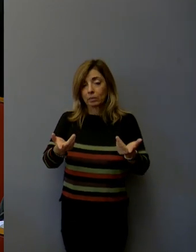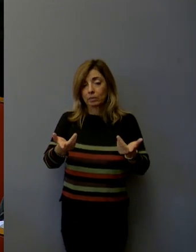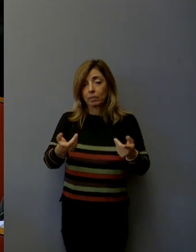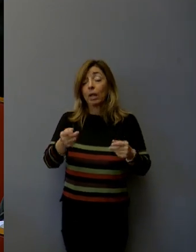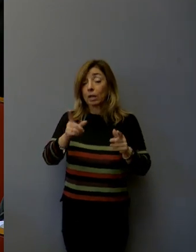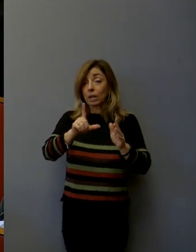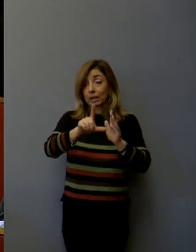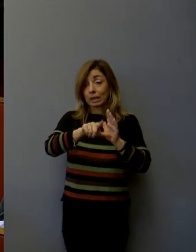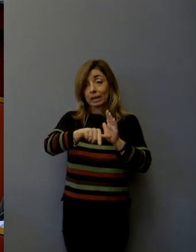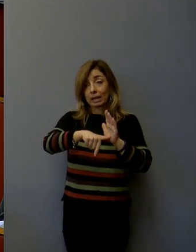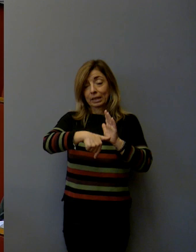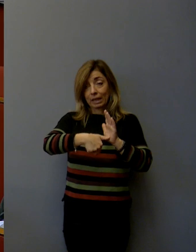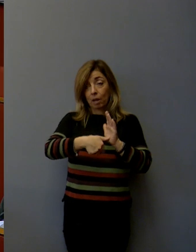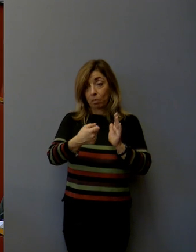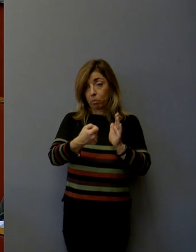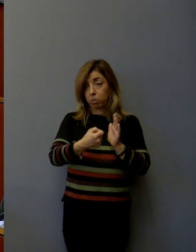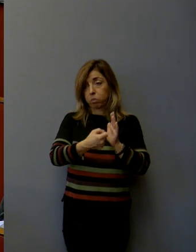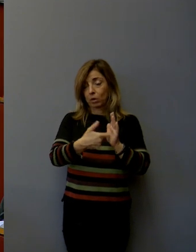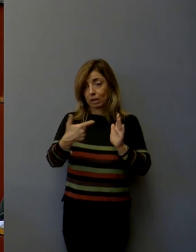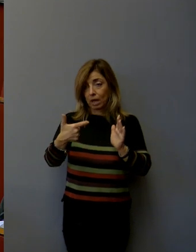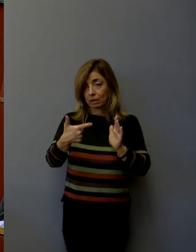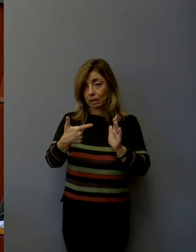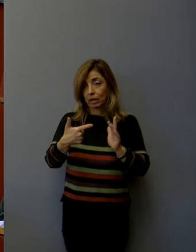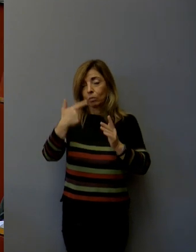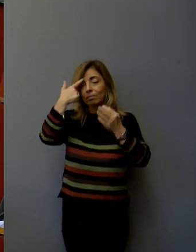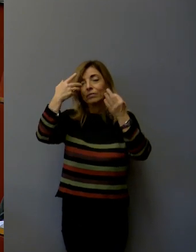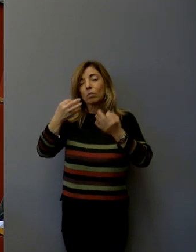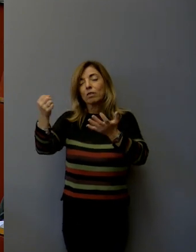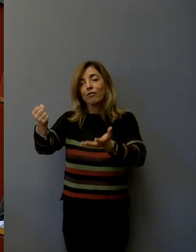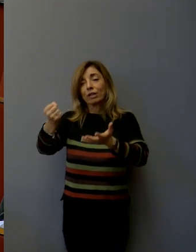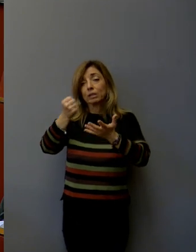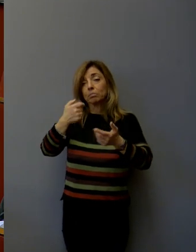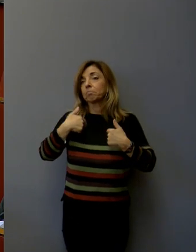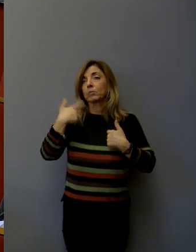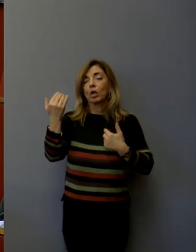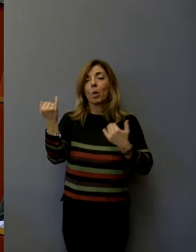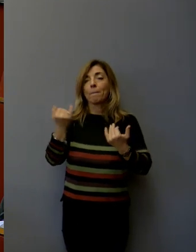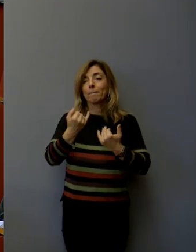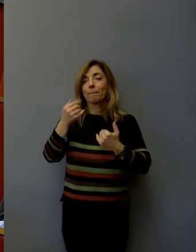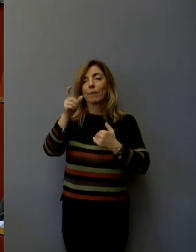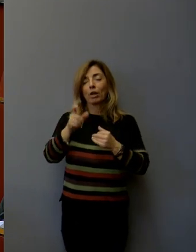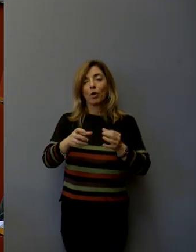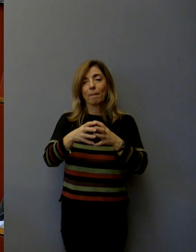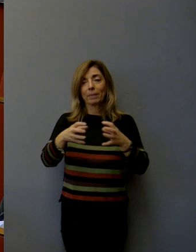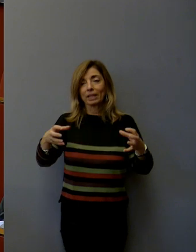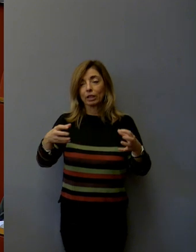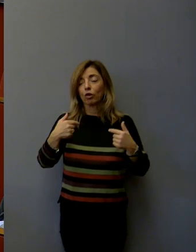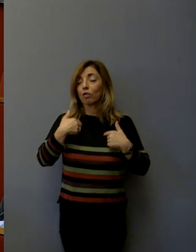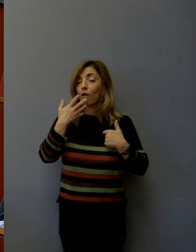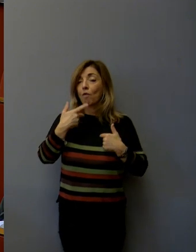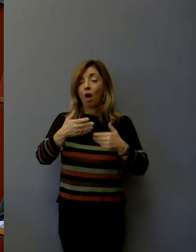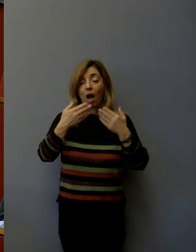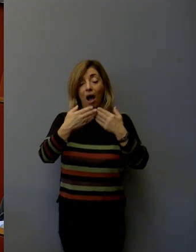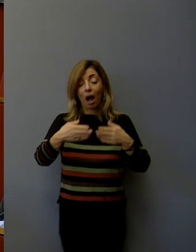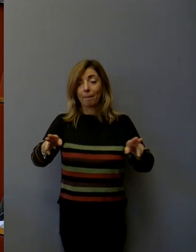conta sulla certezza no di un investimento Se io fossi un piccolo imprenditore una piccola artigiano che vuole aprire magari a